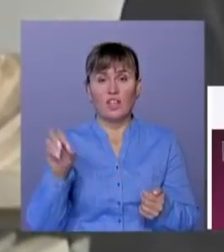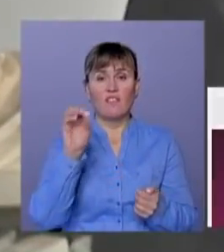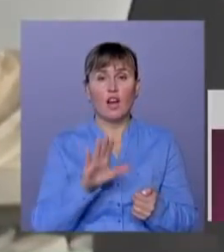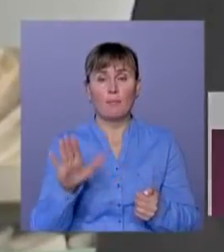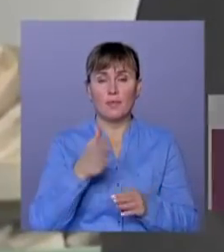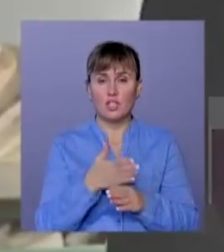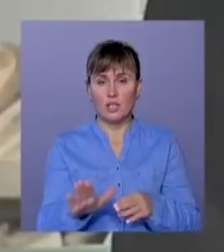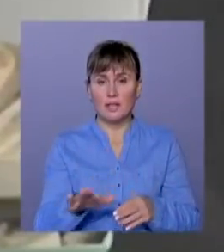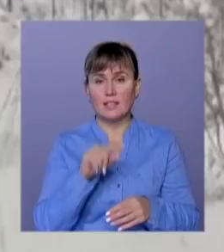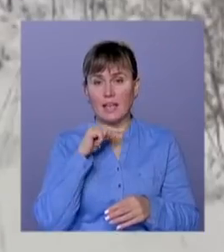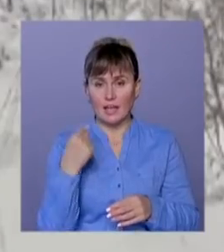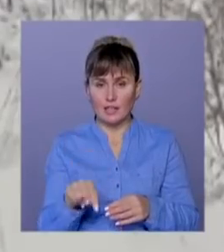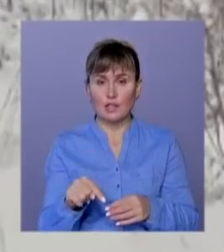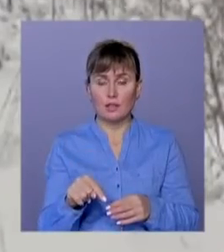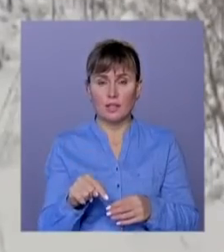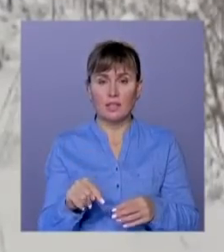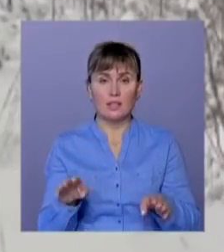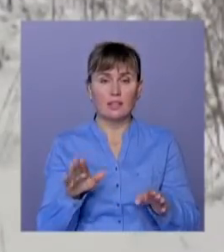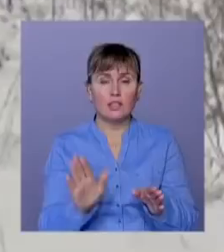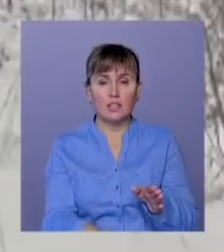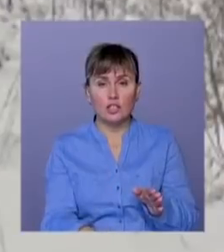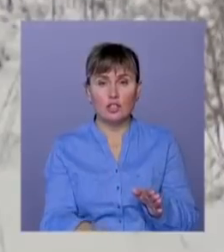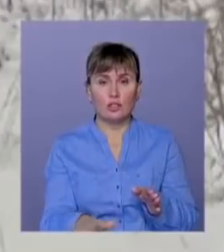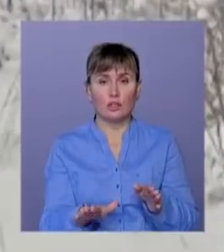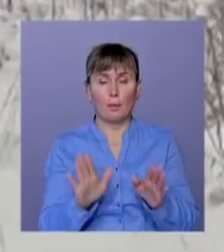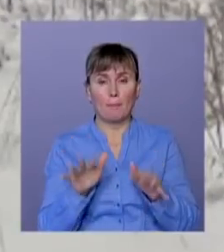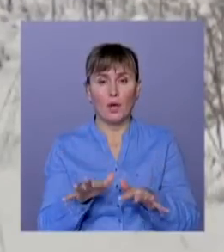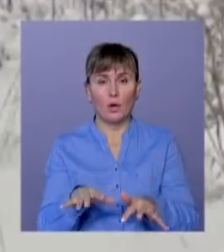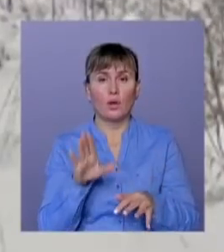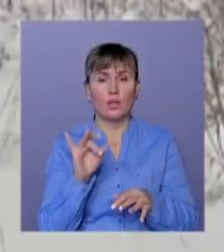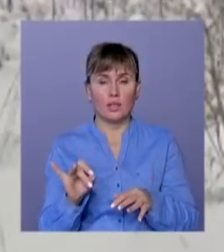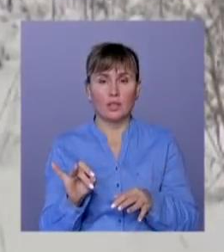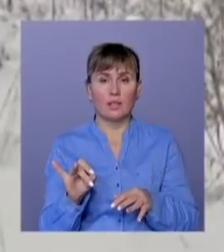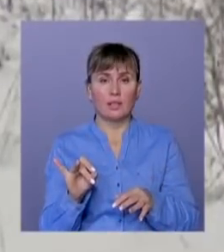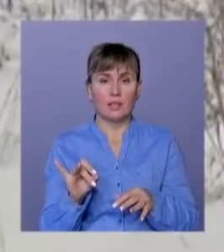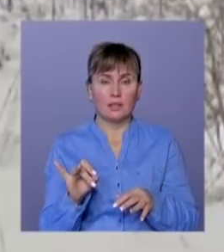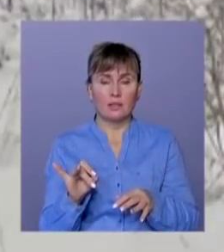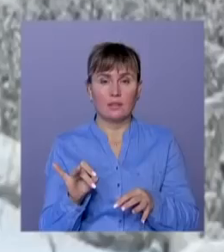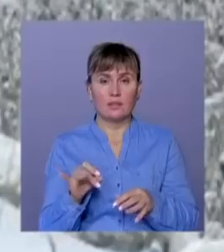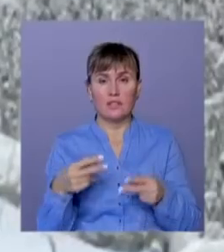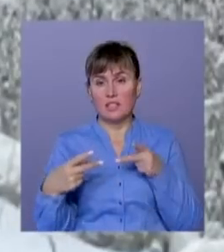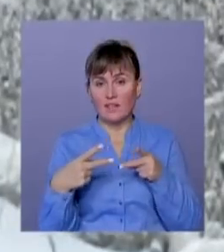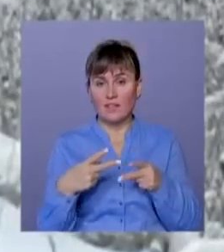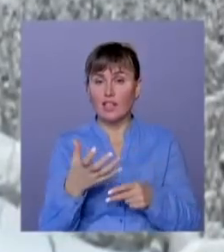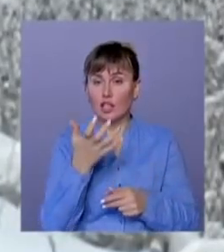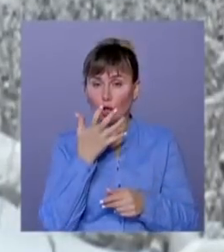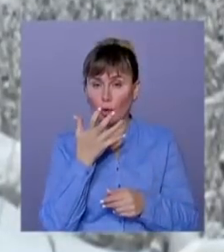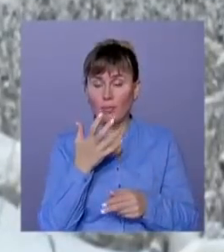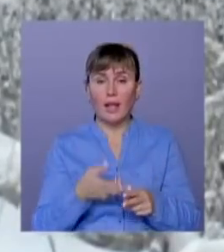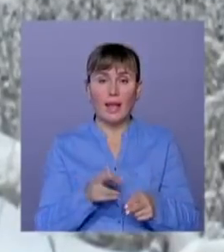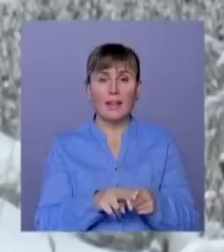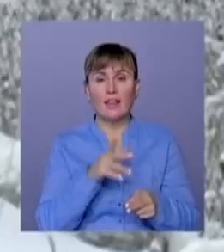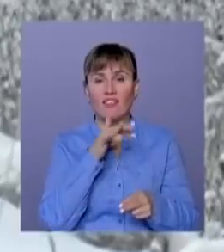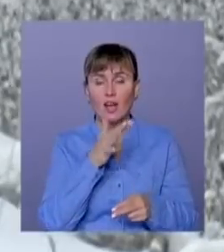европейской части России покрывало Нижнемеловое море и, в общем-то, сравнительно теплое. Это